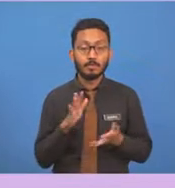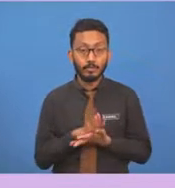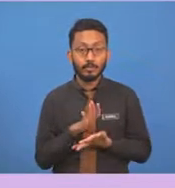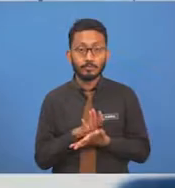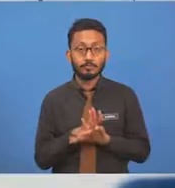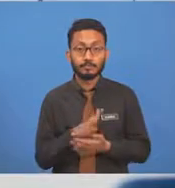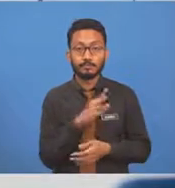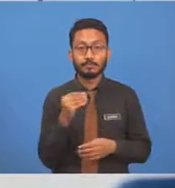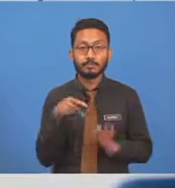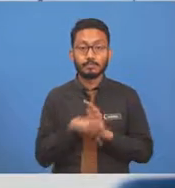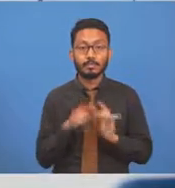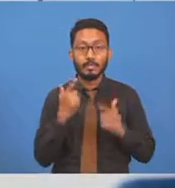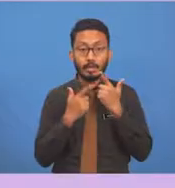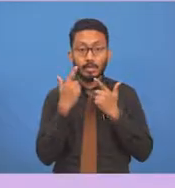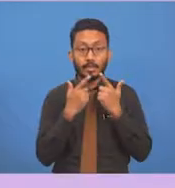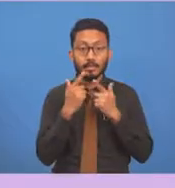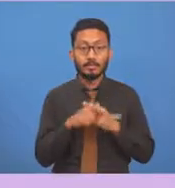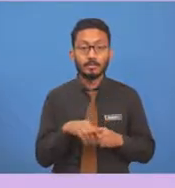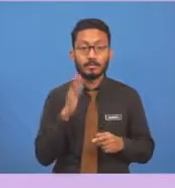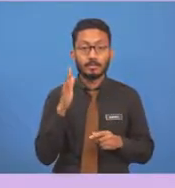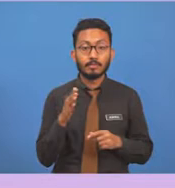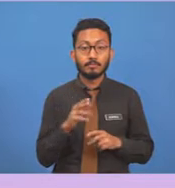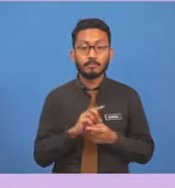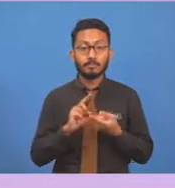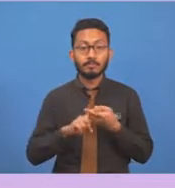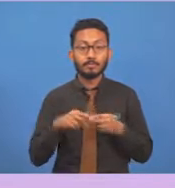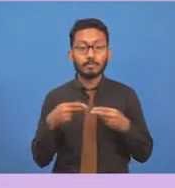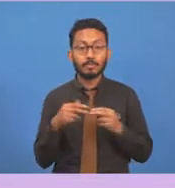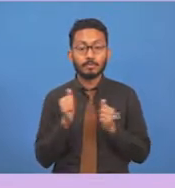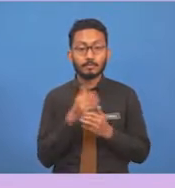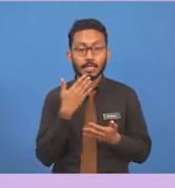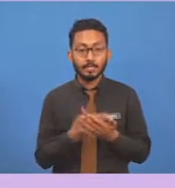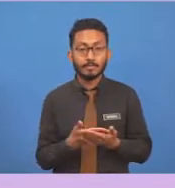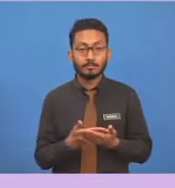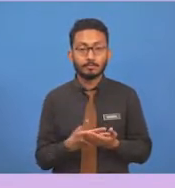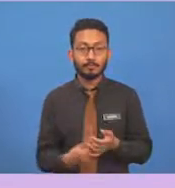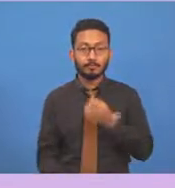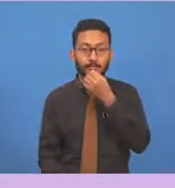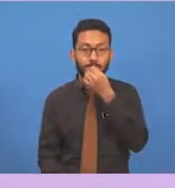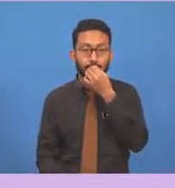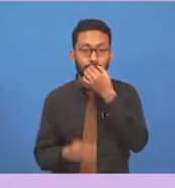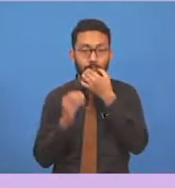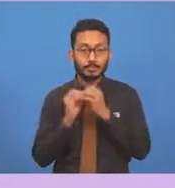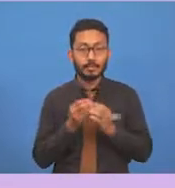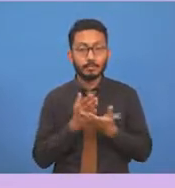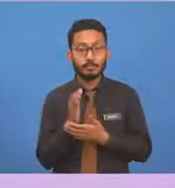mereka. Kepentingan seterusnya dapat mengelakkan pergaduhan dan perselisihan